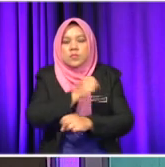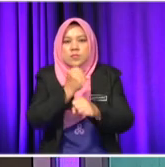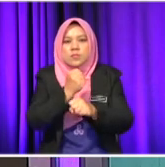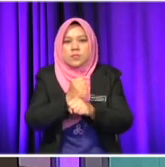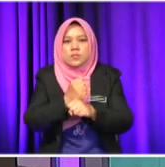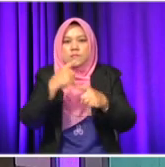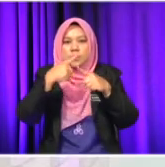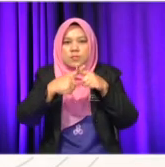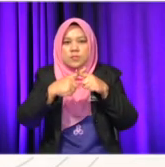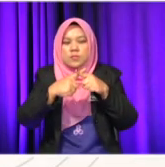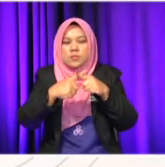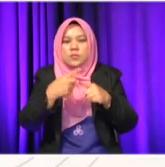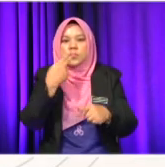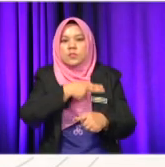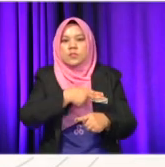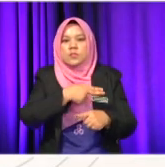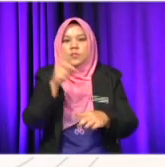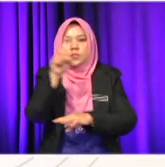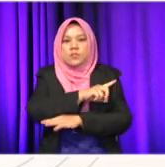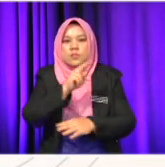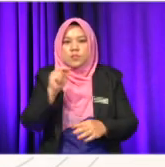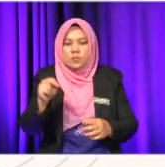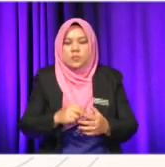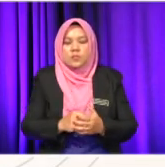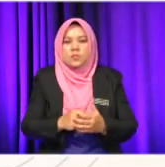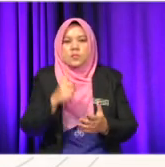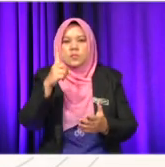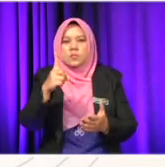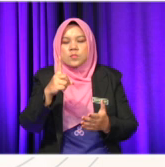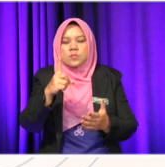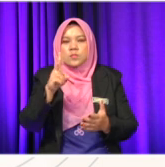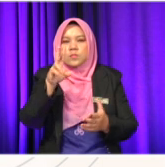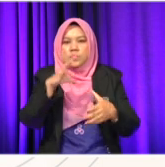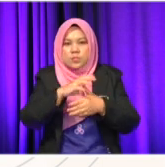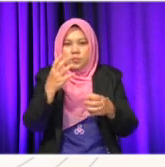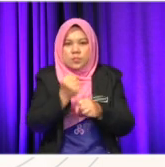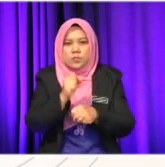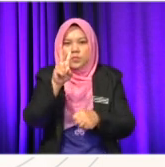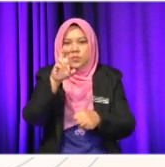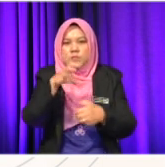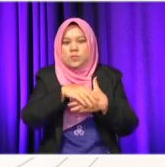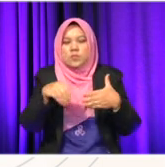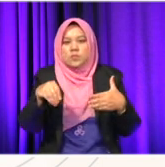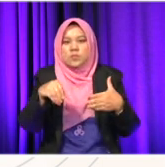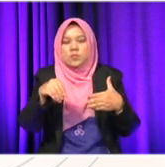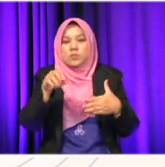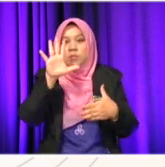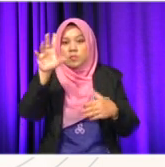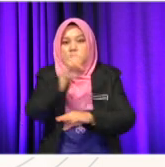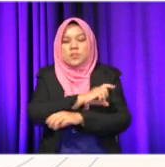kos upah harian Oke Kok Sumpah hari yang kamu contoh satu hari kamu dapat 20 Ringgit kamu bekerja 5 hari jadi